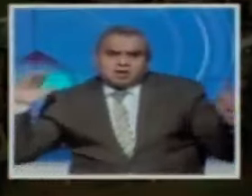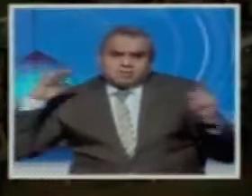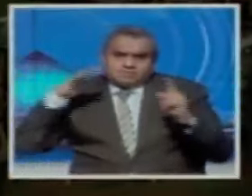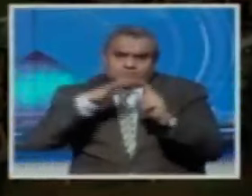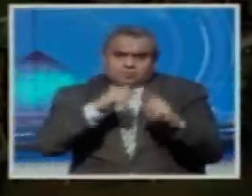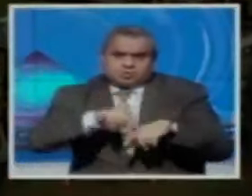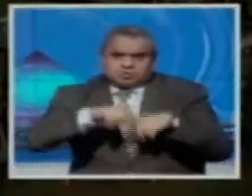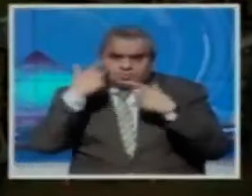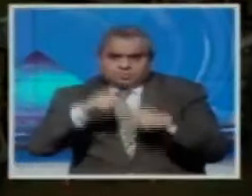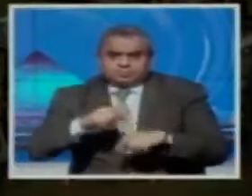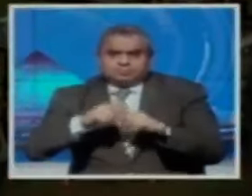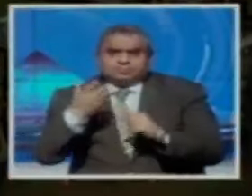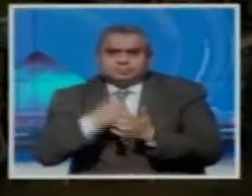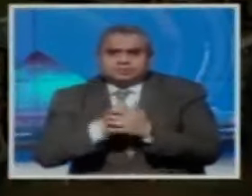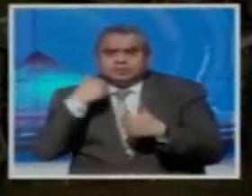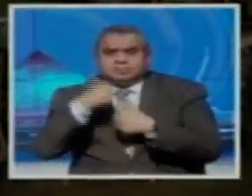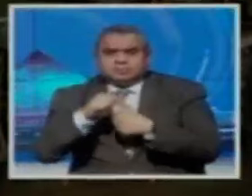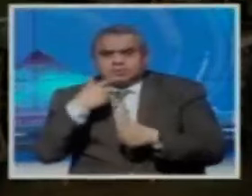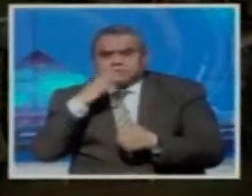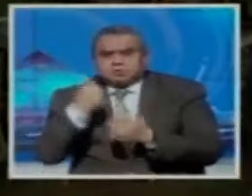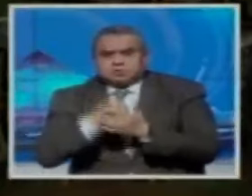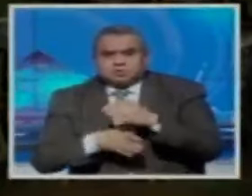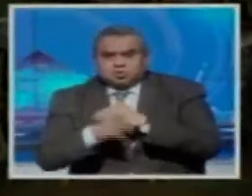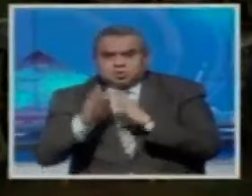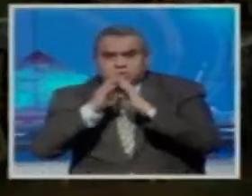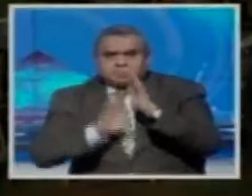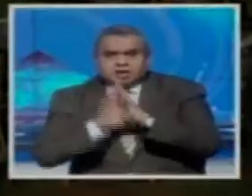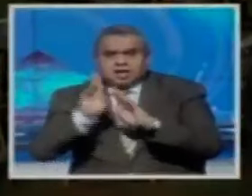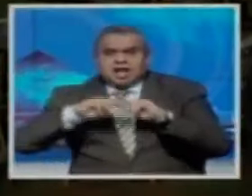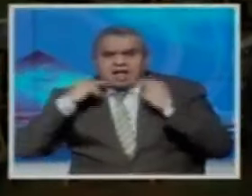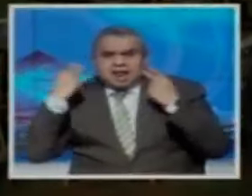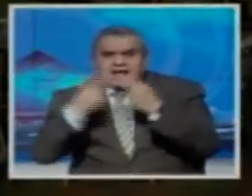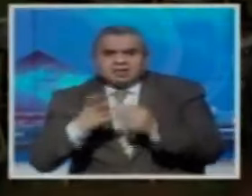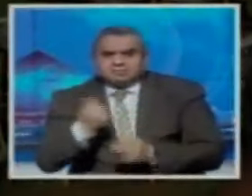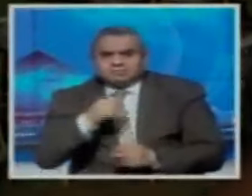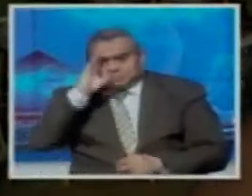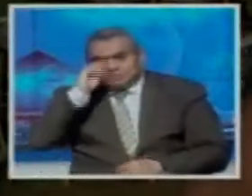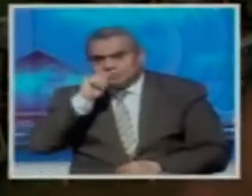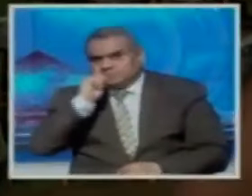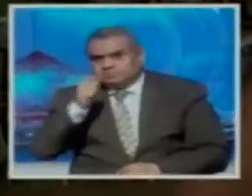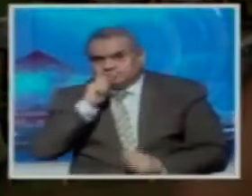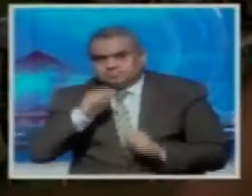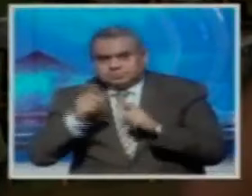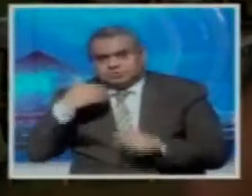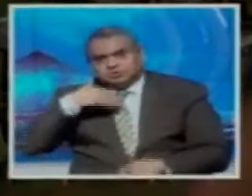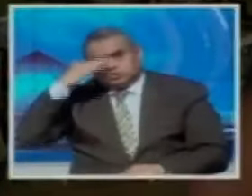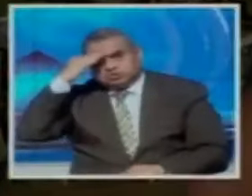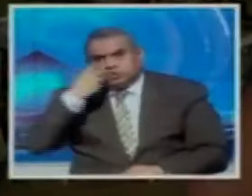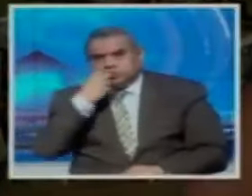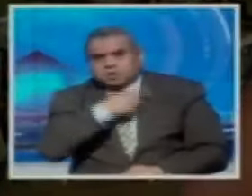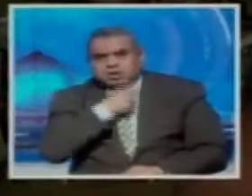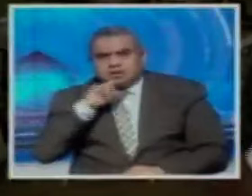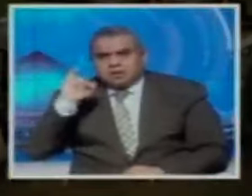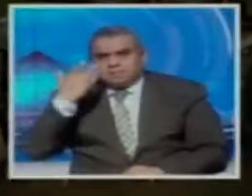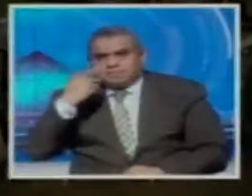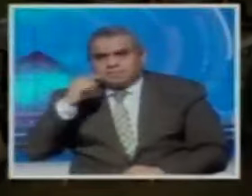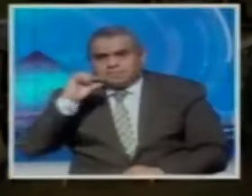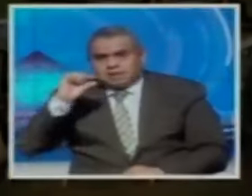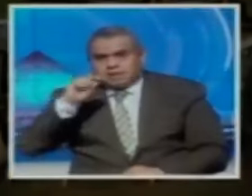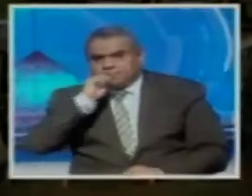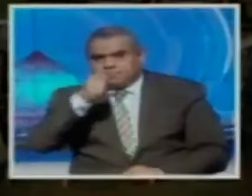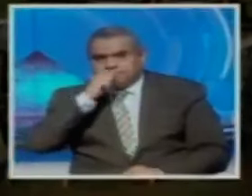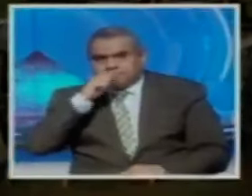جذبا للسياحة، ليس فقط في مصر ولكن في جميع دول العالم. إليك. التركيز بدي. نعم، أشكر محمد الخطيب مراسل أخبار